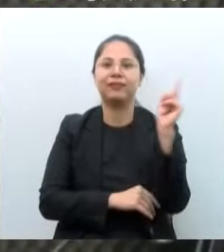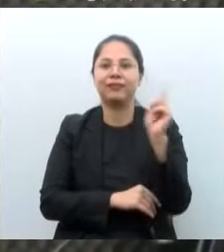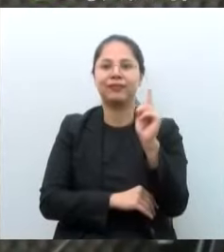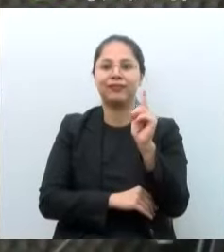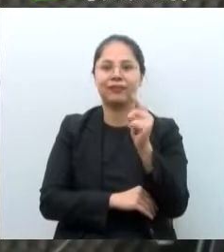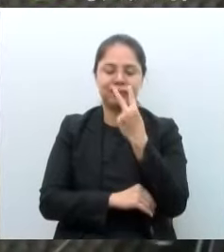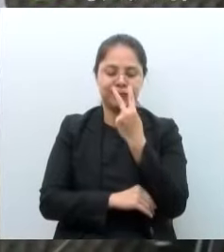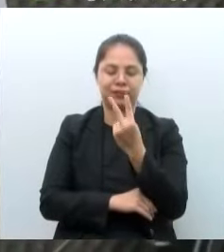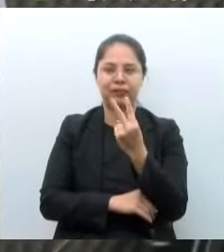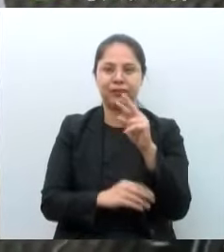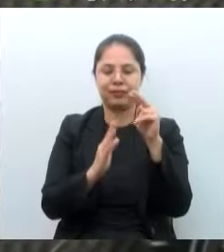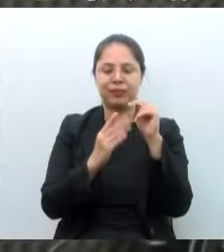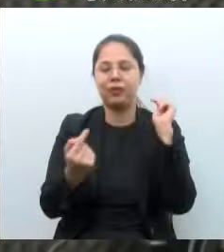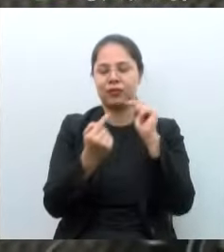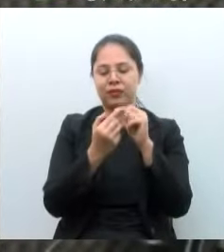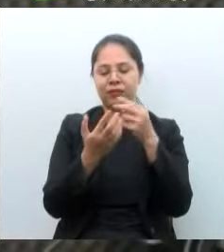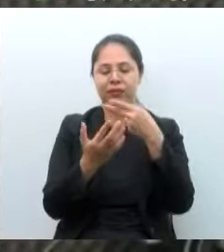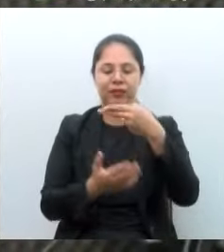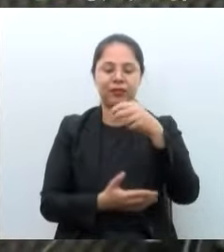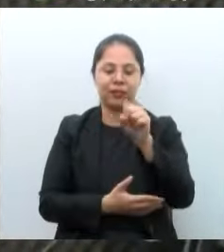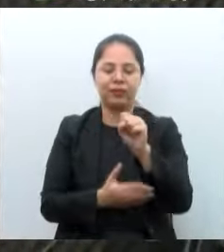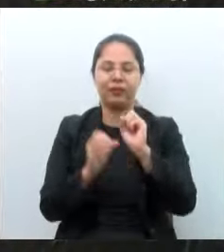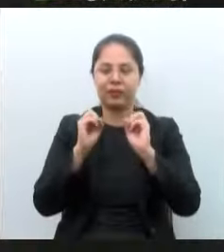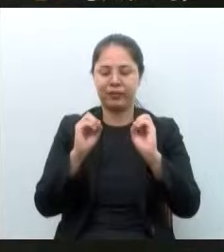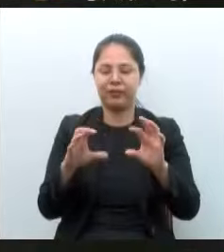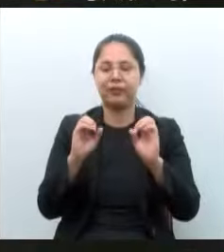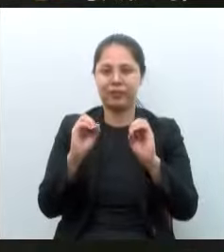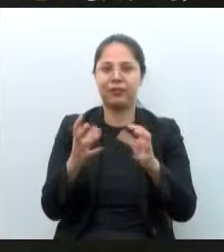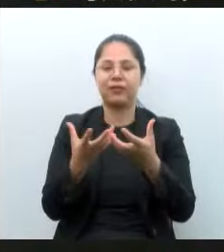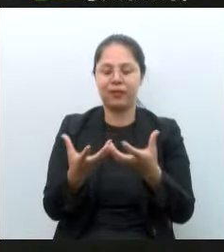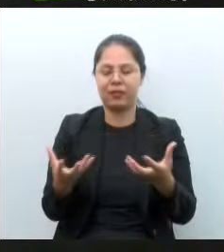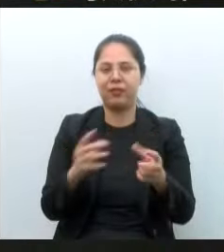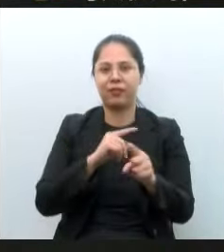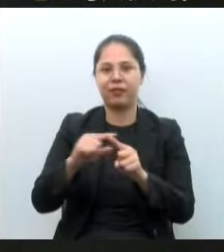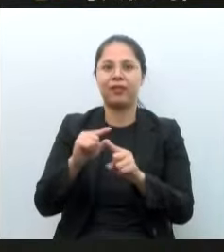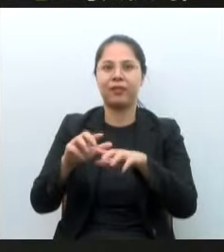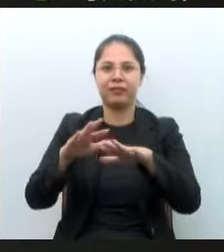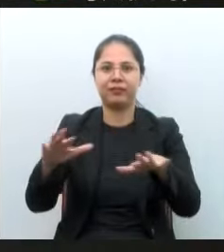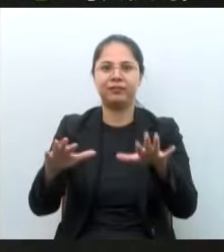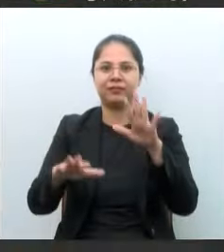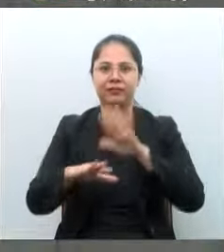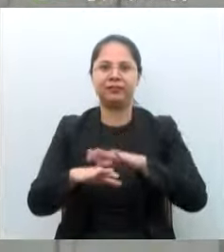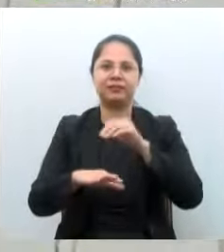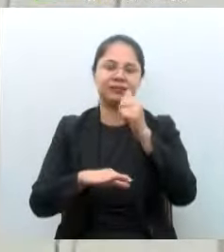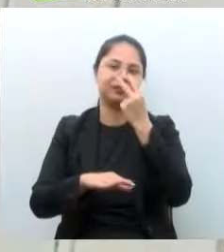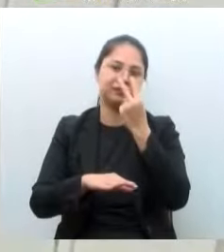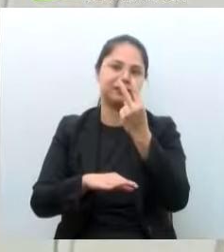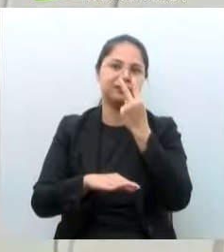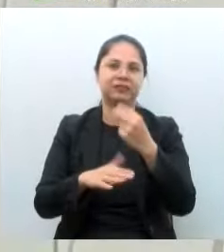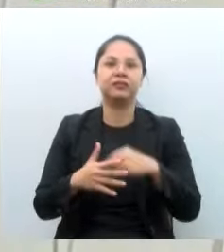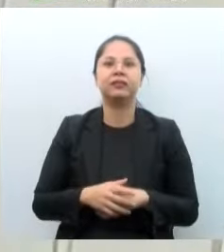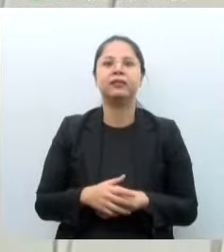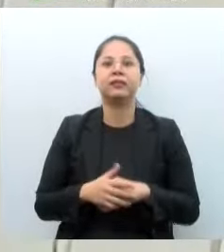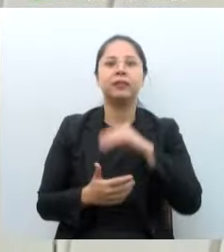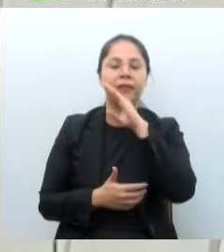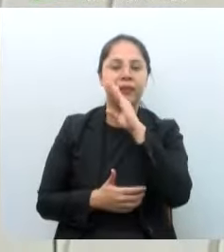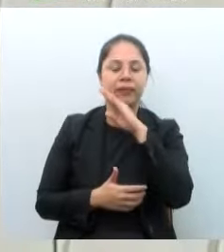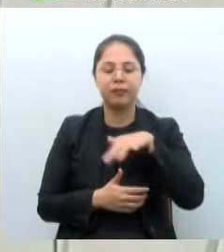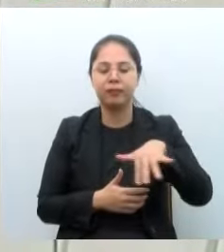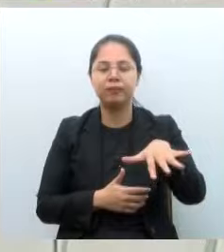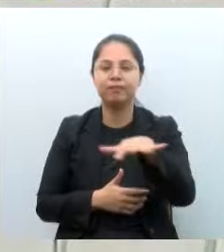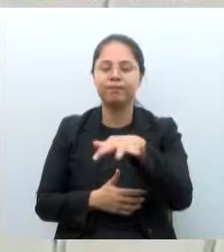เราเนี่ยมีหลักสูตรรองรับมีเครื่องมืออุปกรณ์ต่างๆให้เด็กได้โชว์ความสามารถนะครับซึ่งตรงนี้ผมมองว่าถ้าเรามีการส